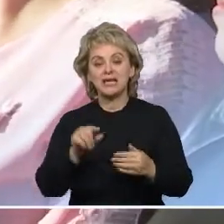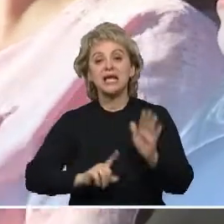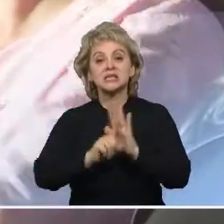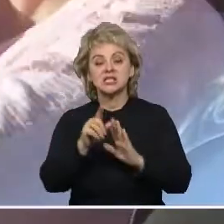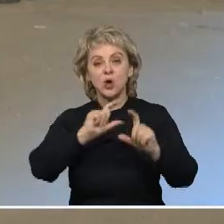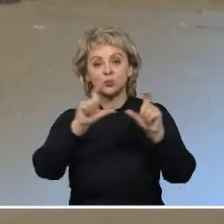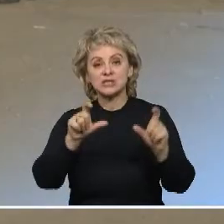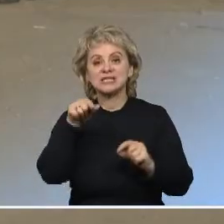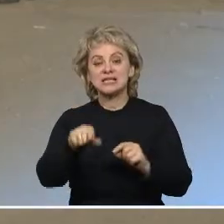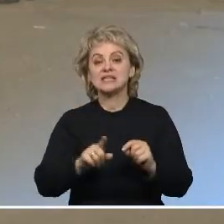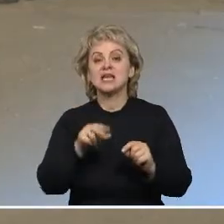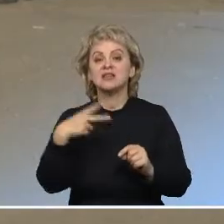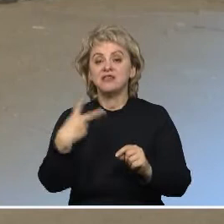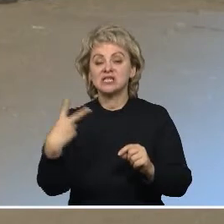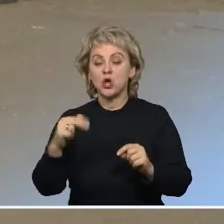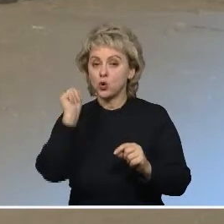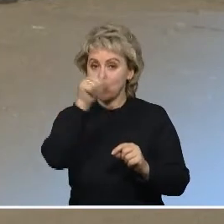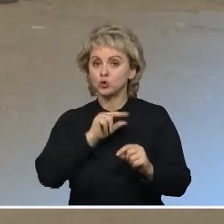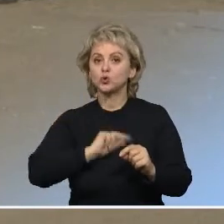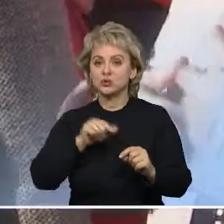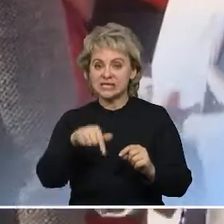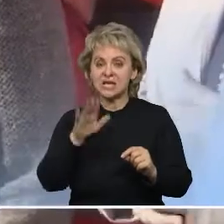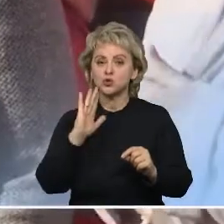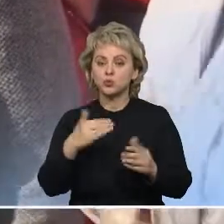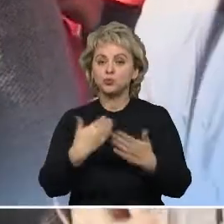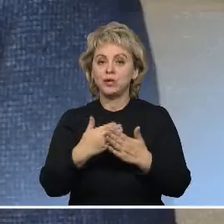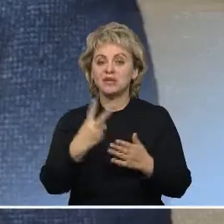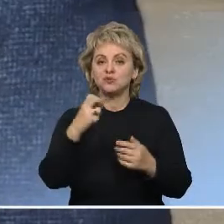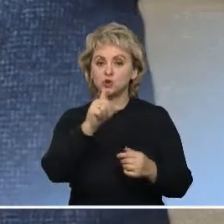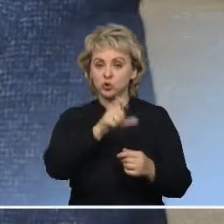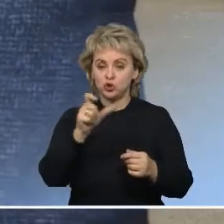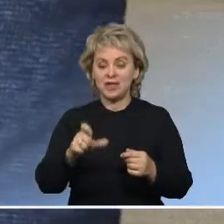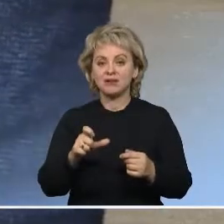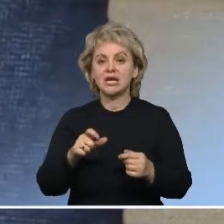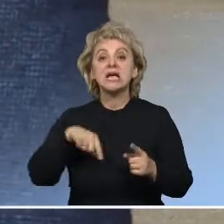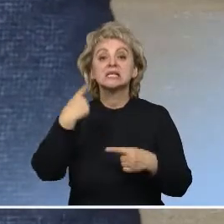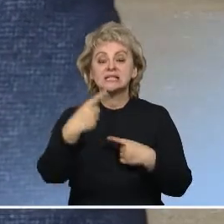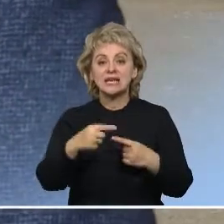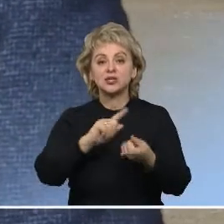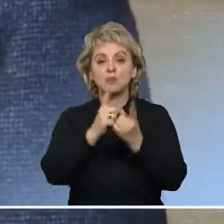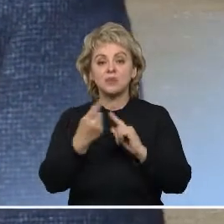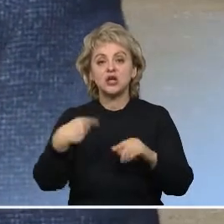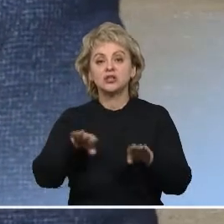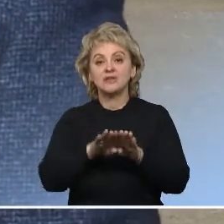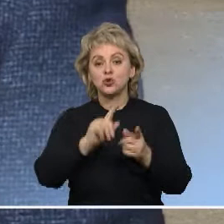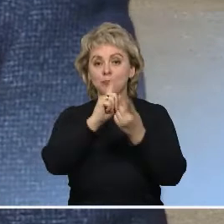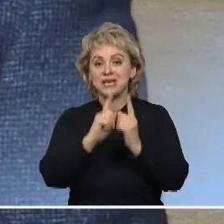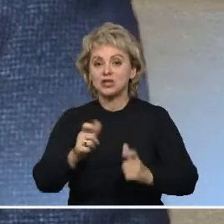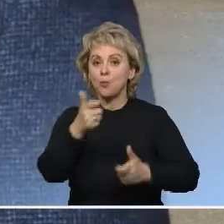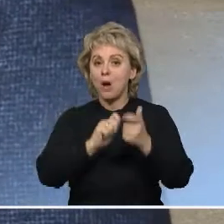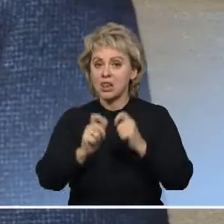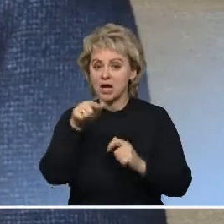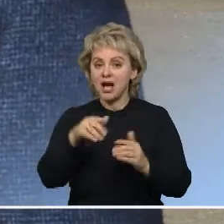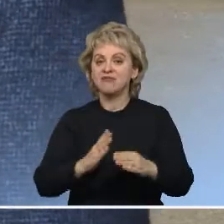Запустить комплекс рассчитывают в 2022 году. Трудиться здесь будут около 200 человек. Следующий передел – это все-таки переработка молока